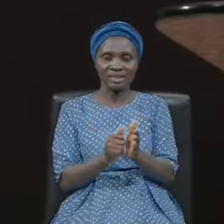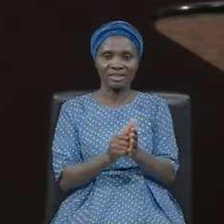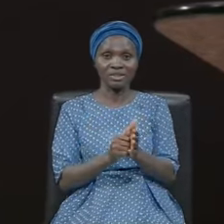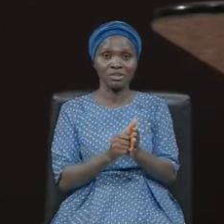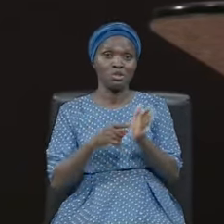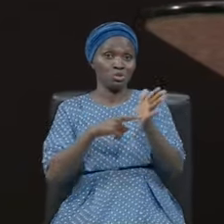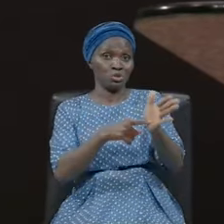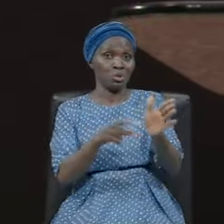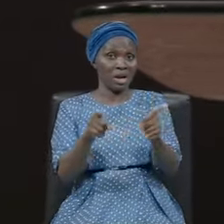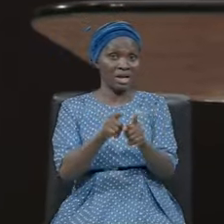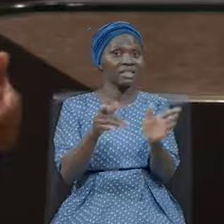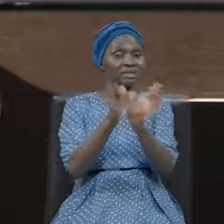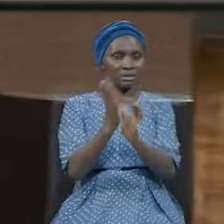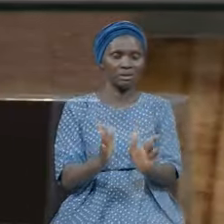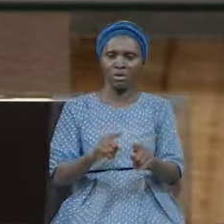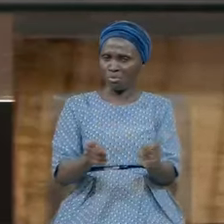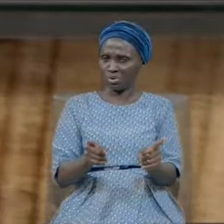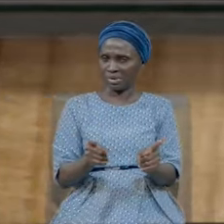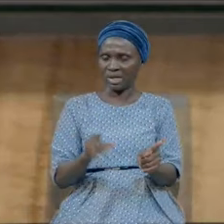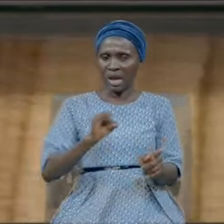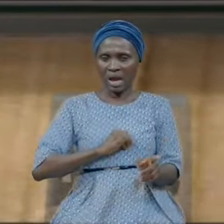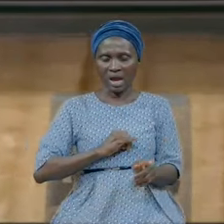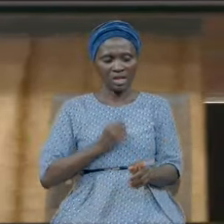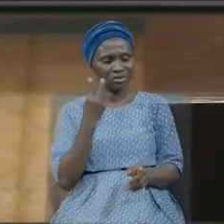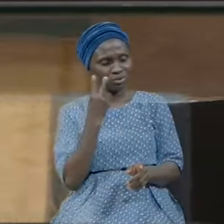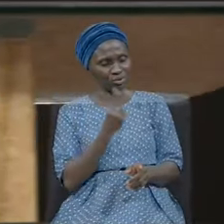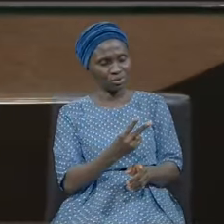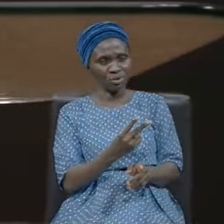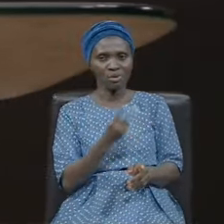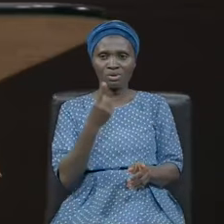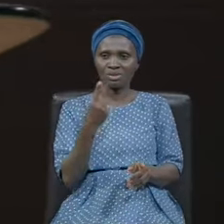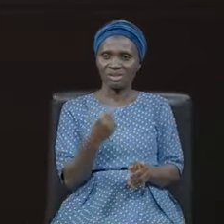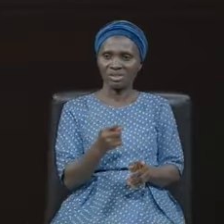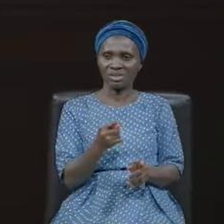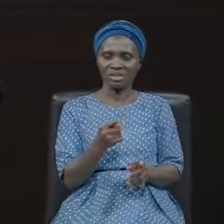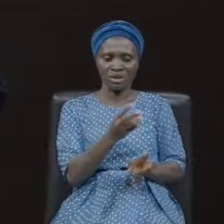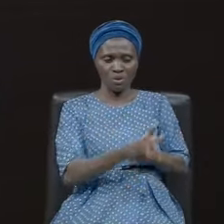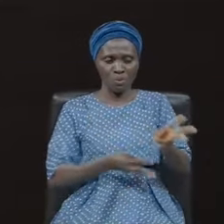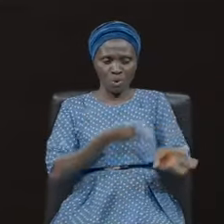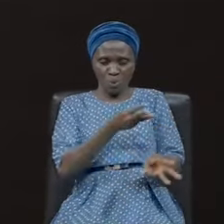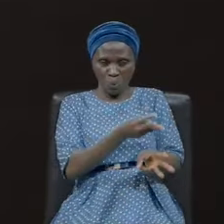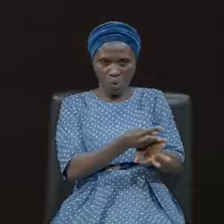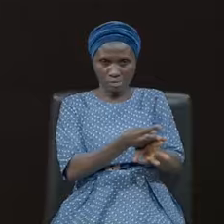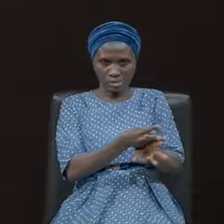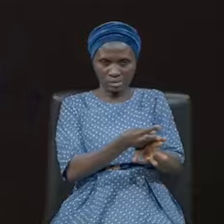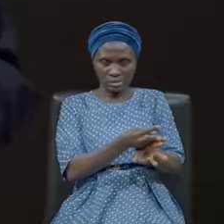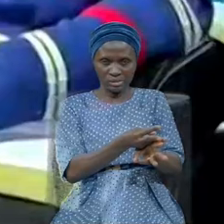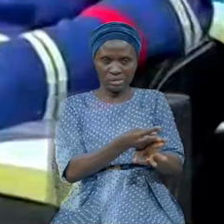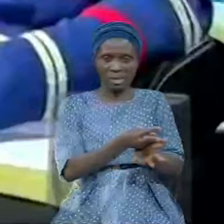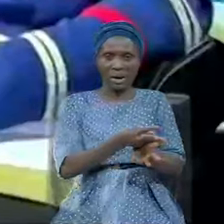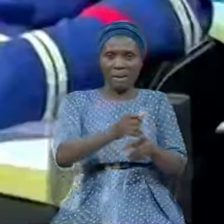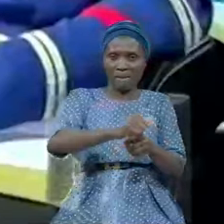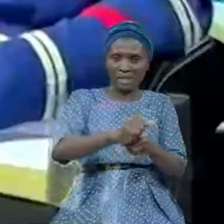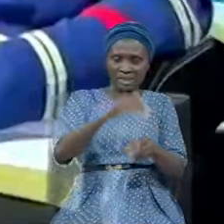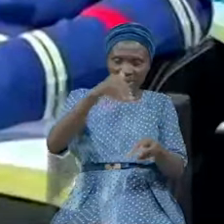est activité chrétienne, je fais cela. Mais j'ai vu le monde dans notre maison. Papa et